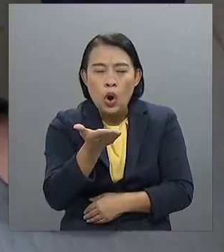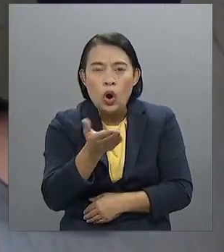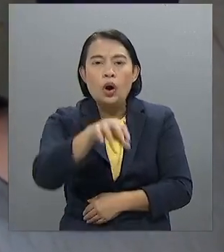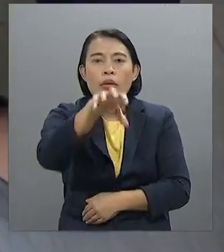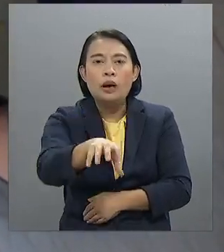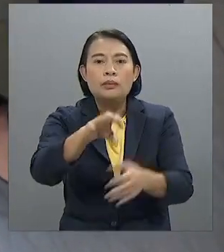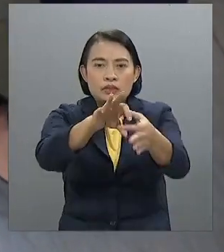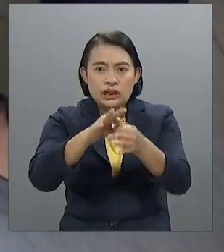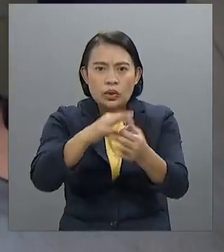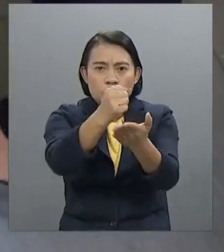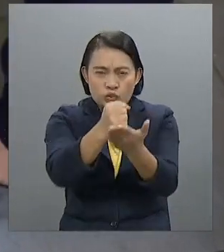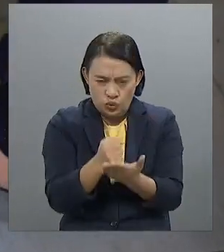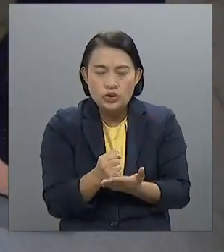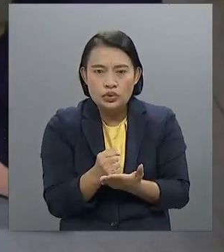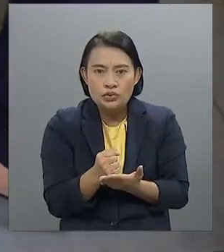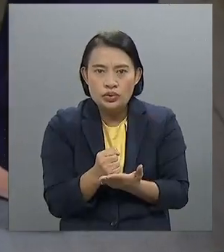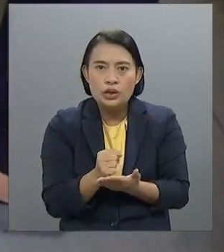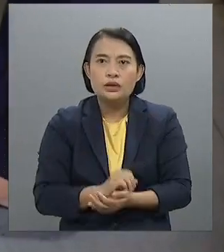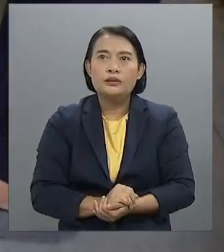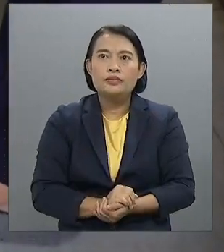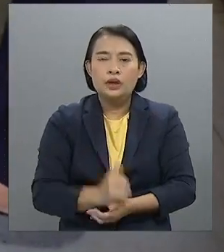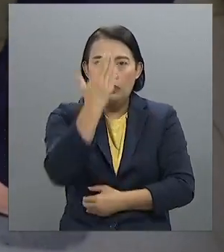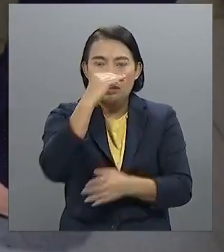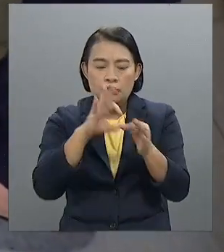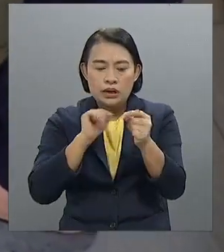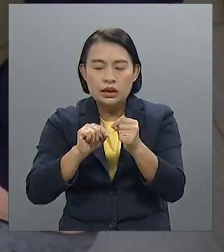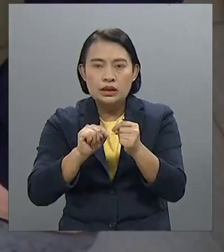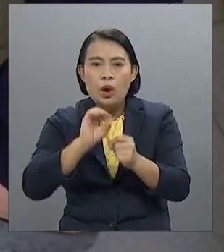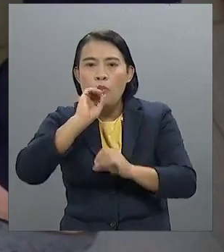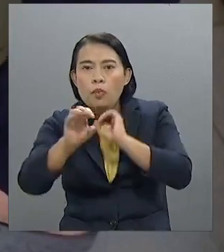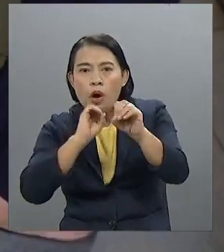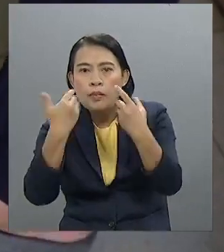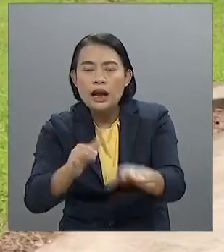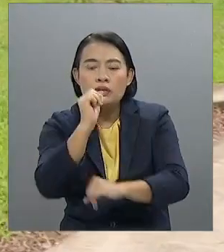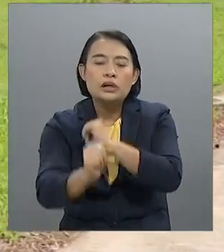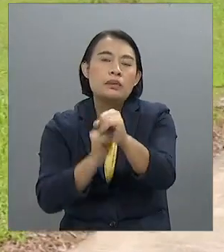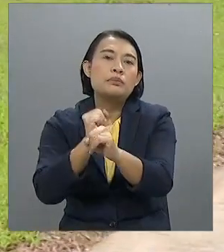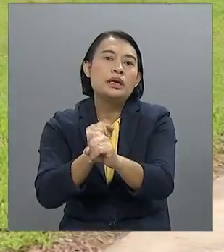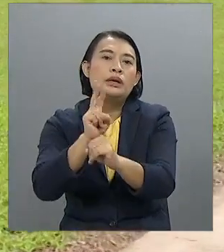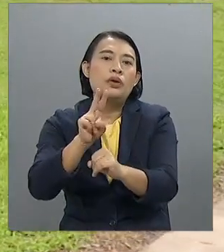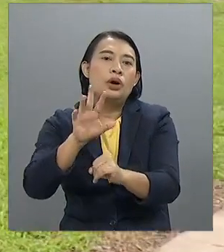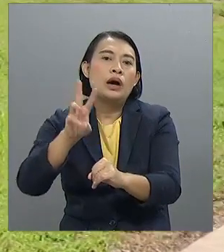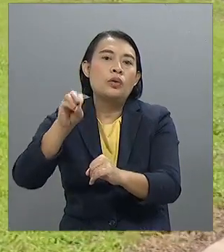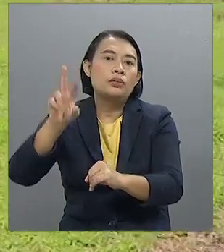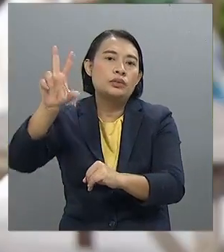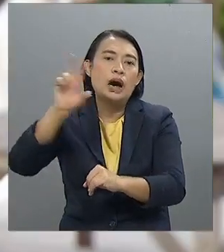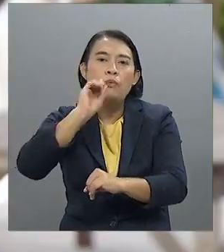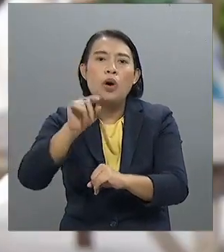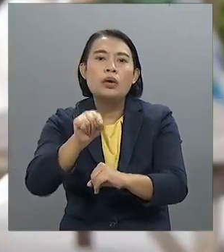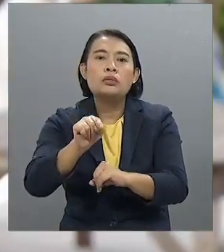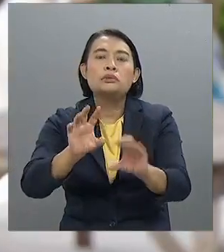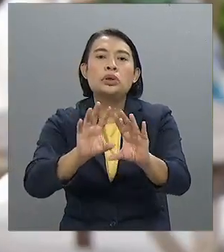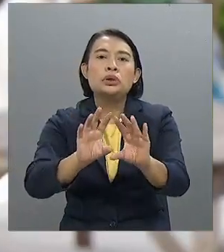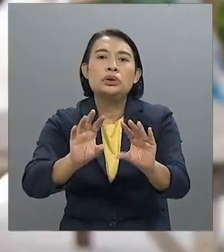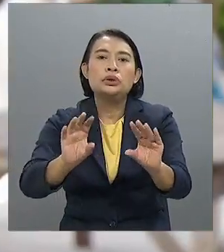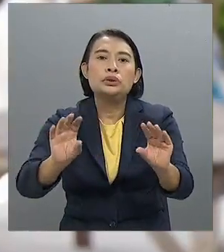หลือหน่อยค่ะเพราะว่าเดินเรื่องไปตั้งแต่ต้นปี63แล้วเนี่ยนะคะเรื่องก็ยังเงียบอยู่ค่ะ